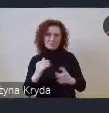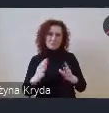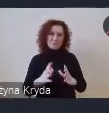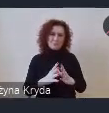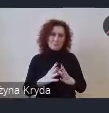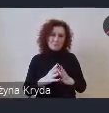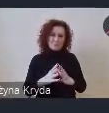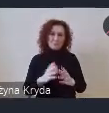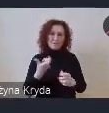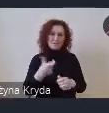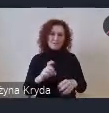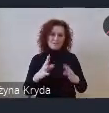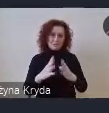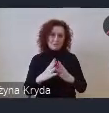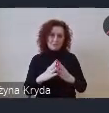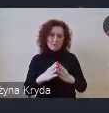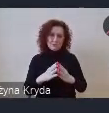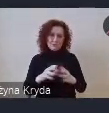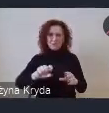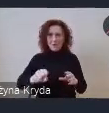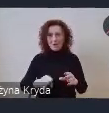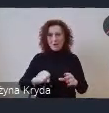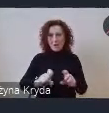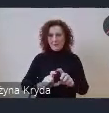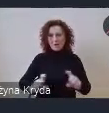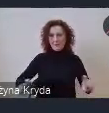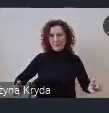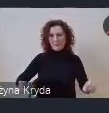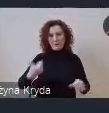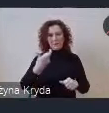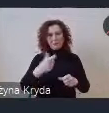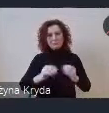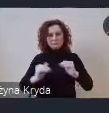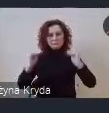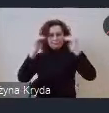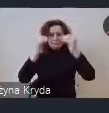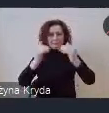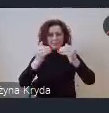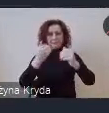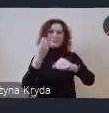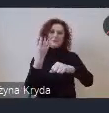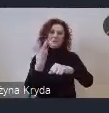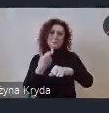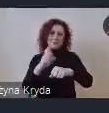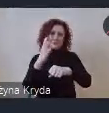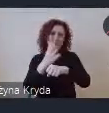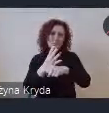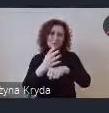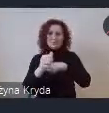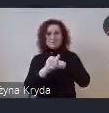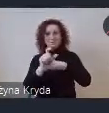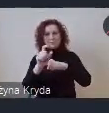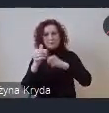wysokości 110cm Przy klamce drugi na wysokości tam przy 140 150 160 centymetrów i to jest